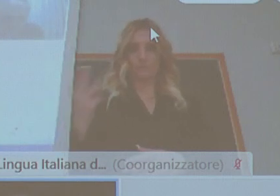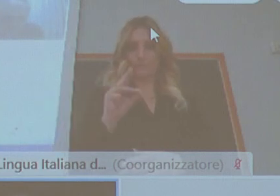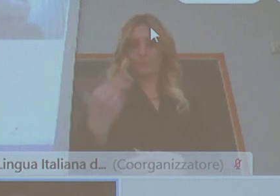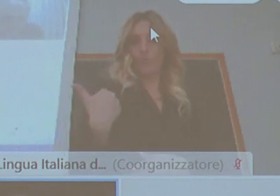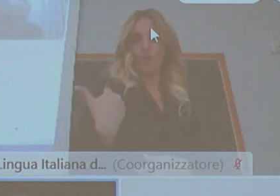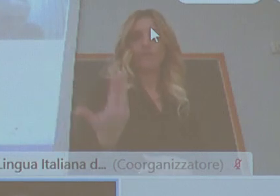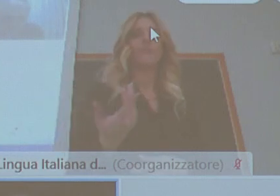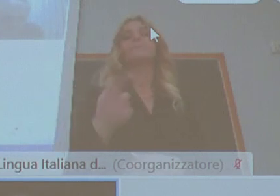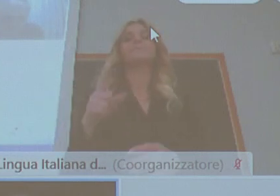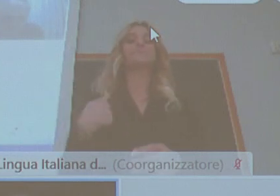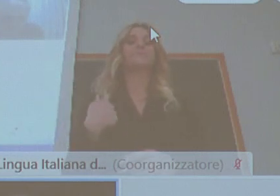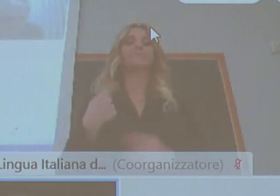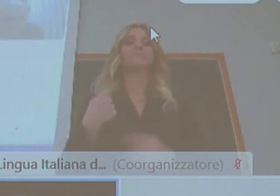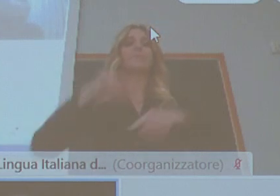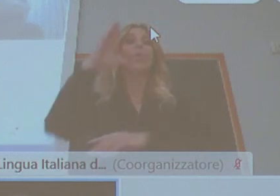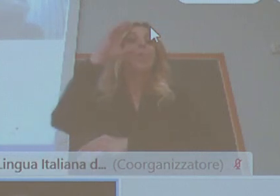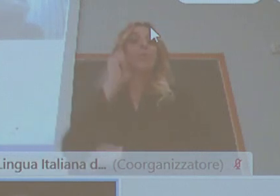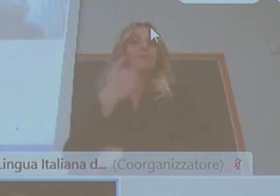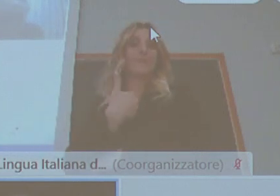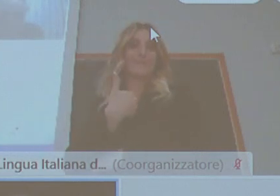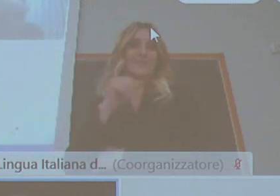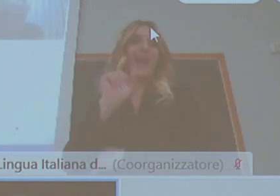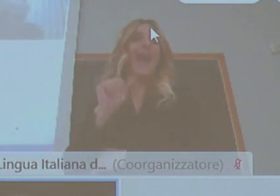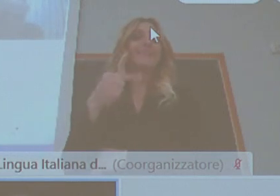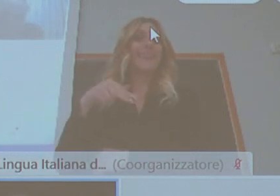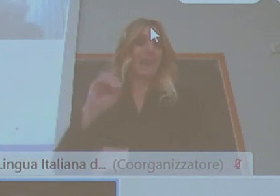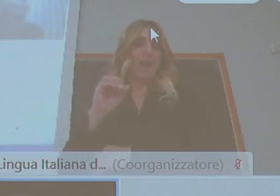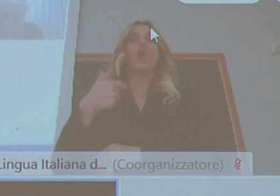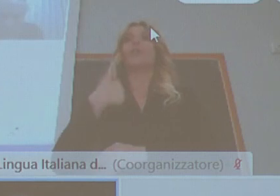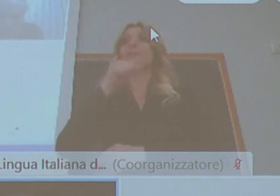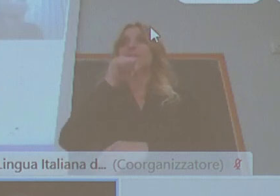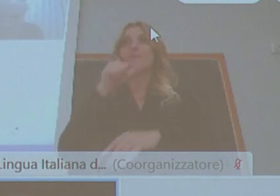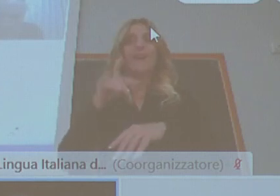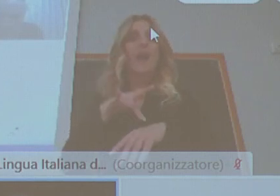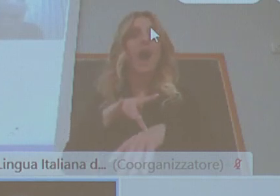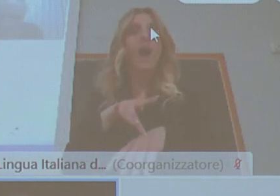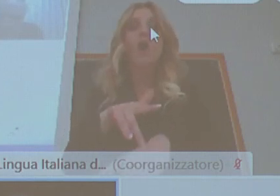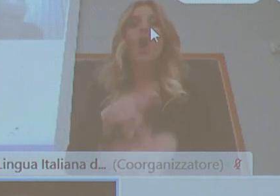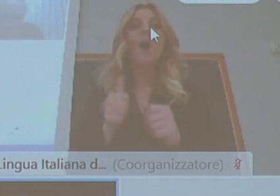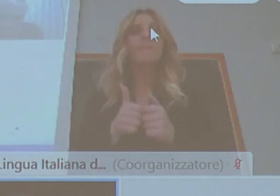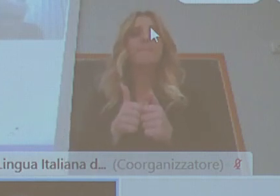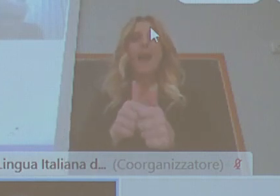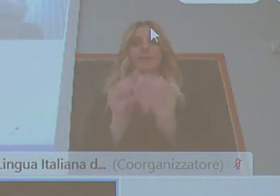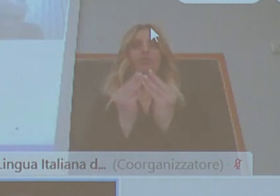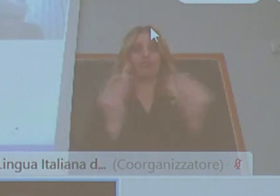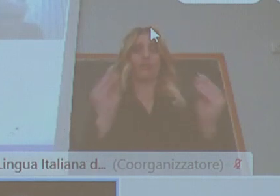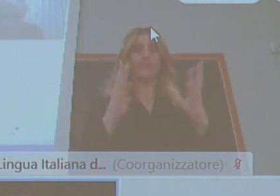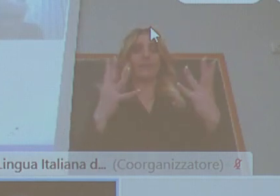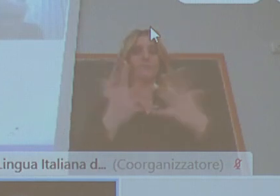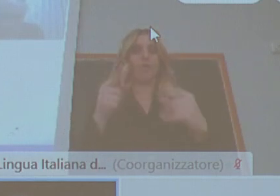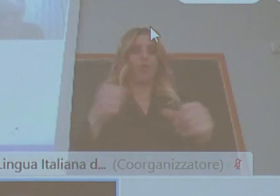come Ateneo cerchiamo, come dicevo inizialmente, di accompagnare i nostri giovani al mondo del